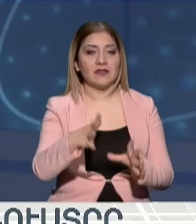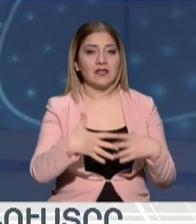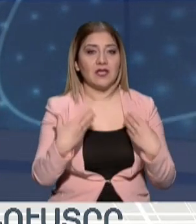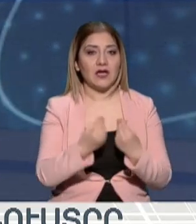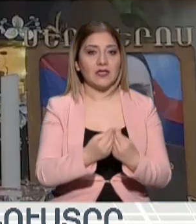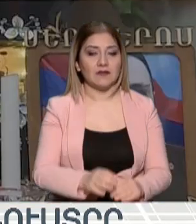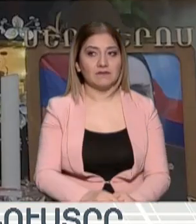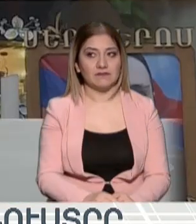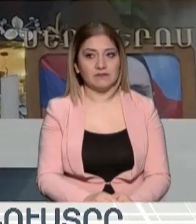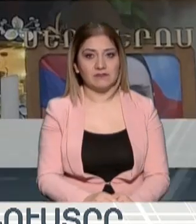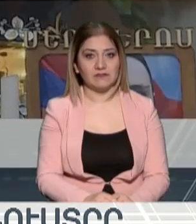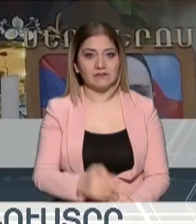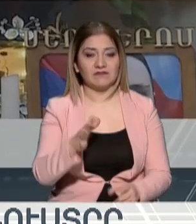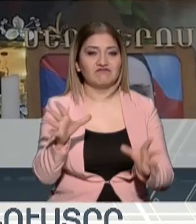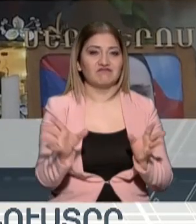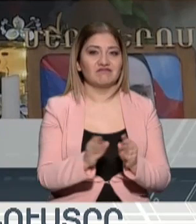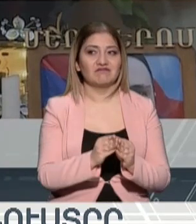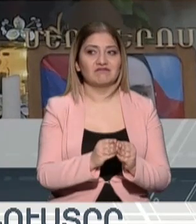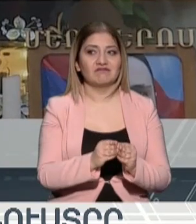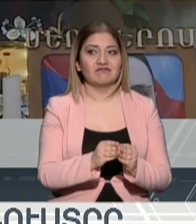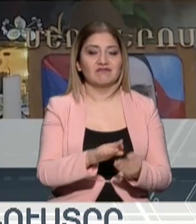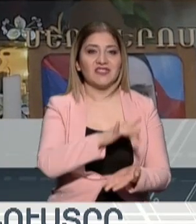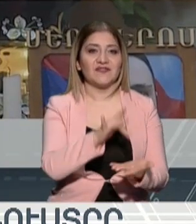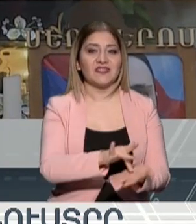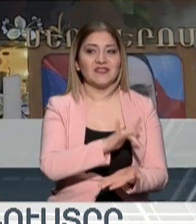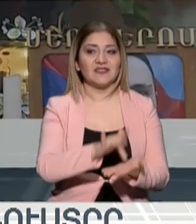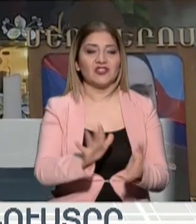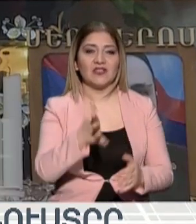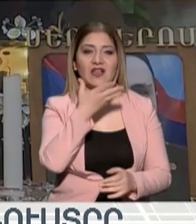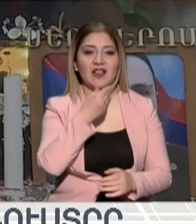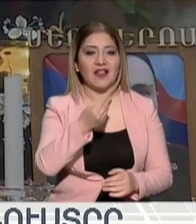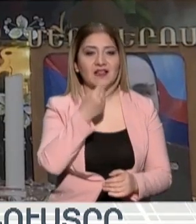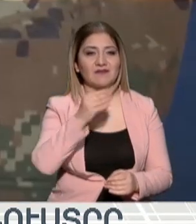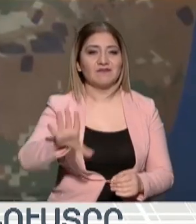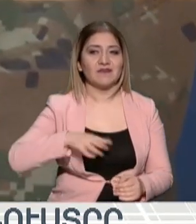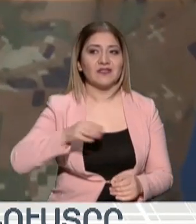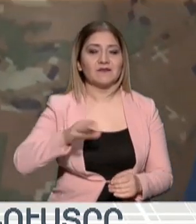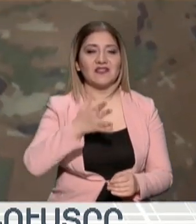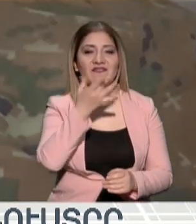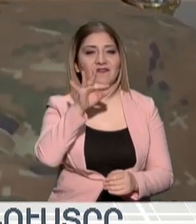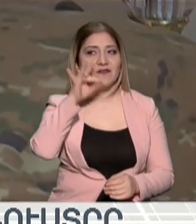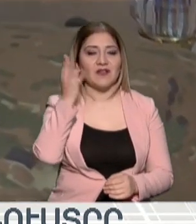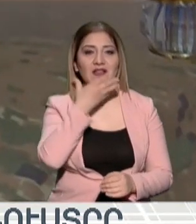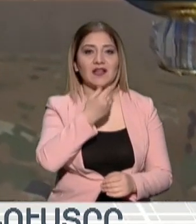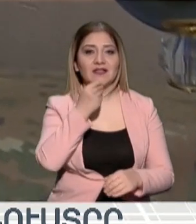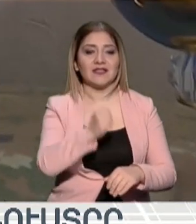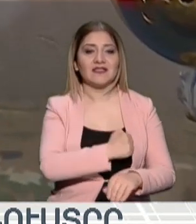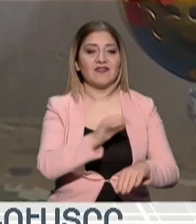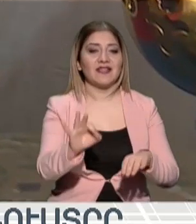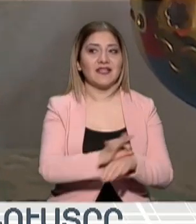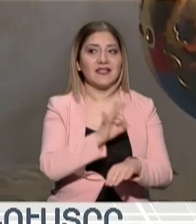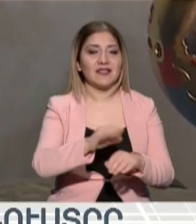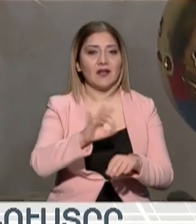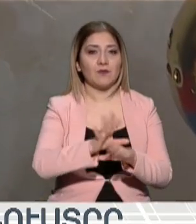ընտանիքին։ Իր հետ ամեն քաղաքն իմ համար շատ գեղեցիկ էր ու վարդագույն։ Ասում են զինվորականի կինը ամուսնու